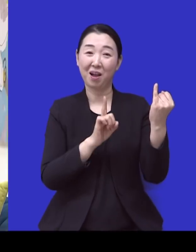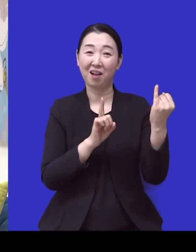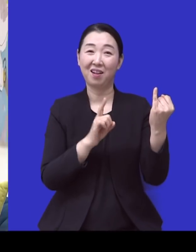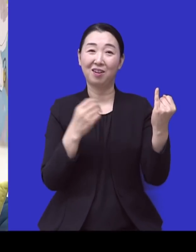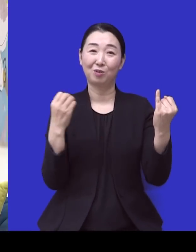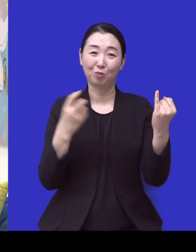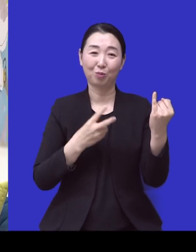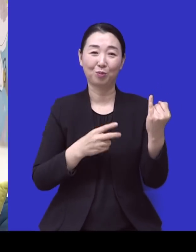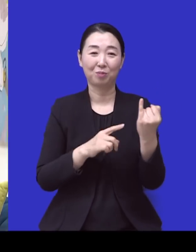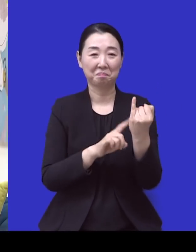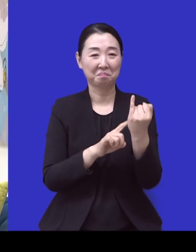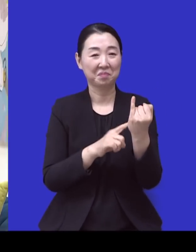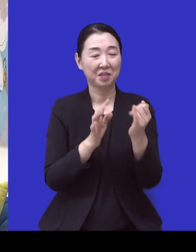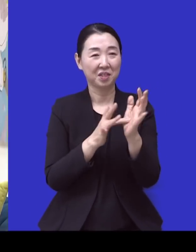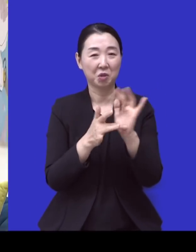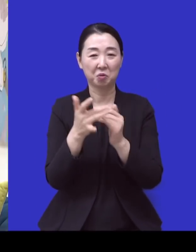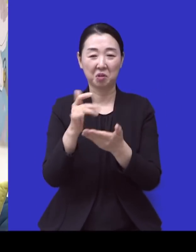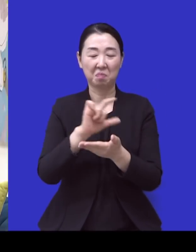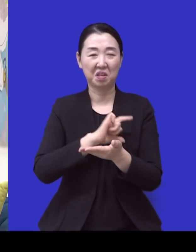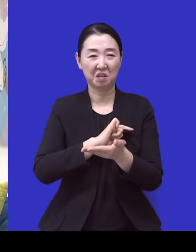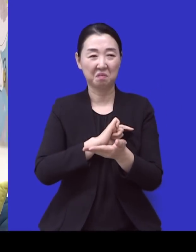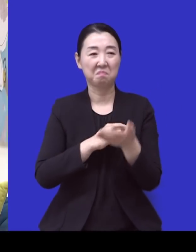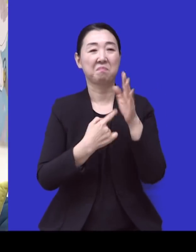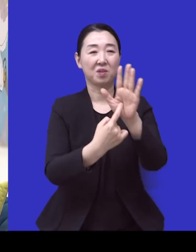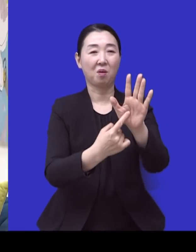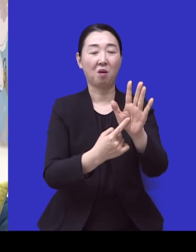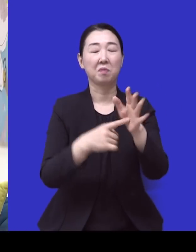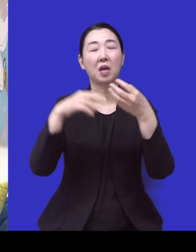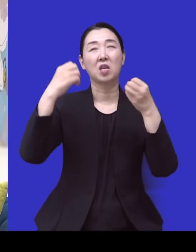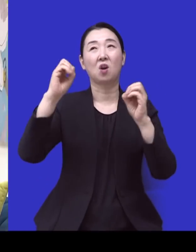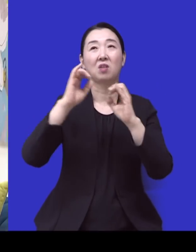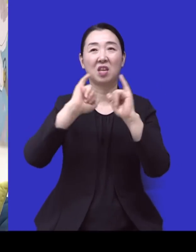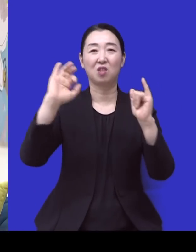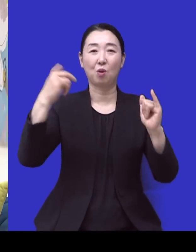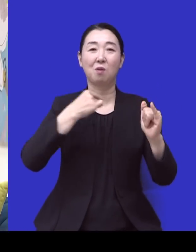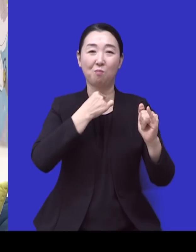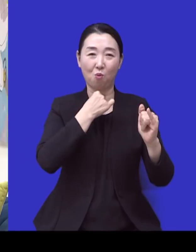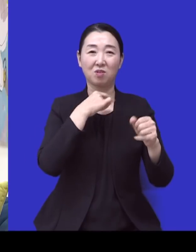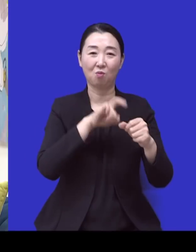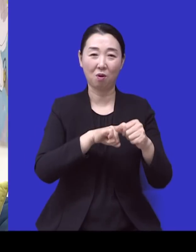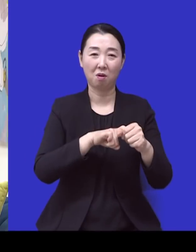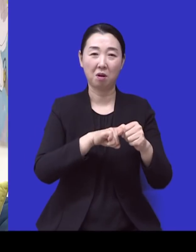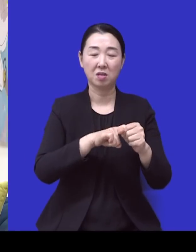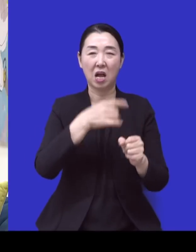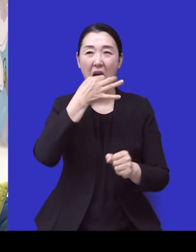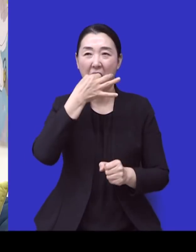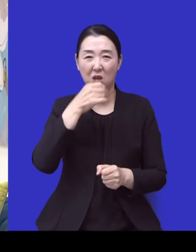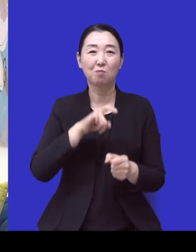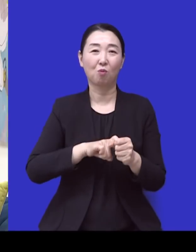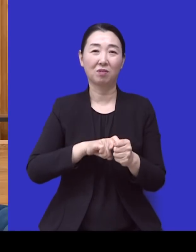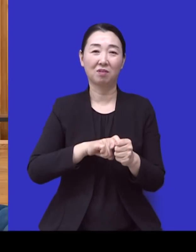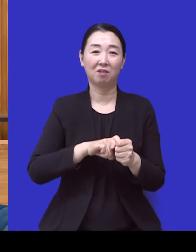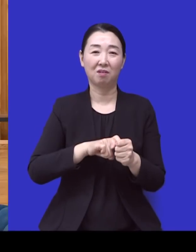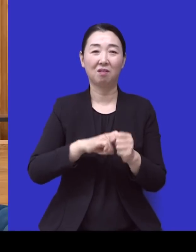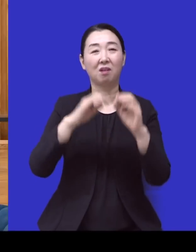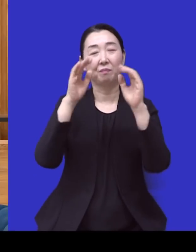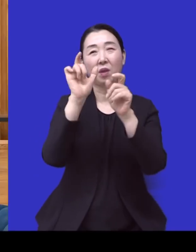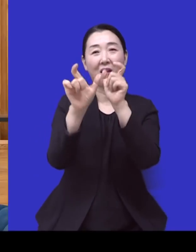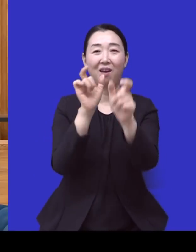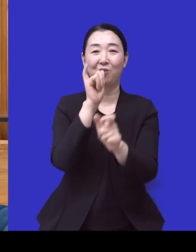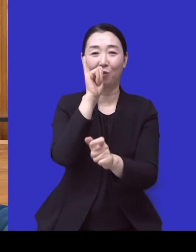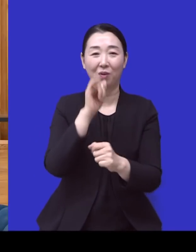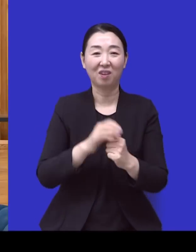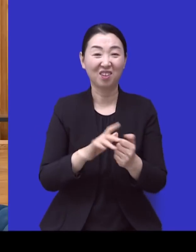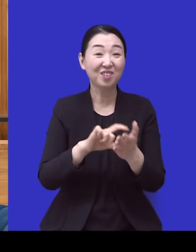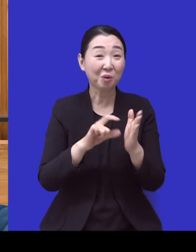교만해졌다라든지 아니면 예수님의 이름을 앞세워서 자기가 연예인이 되려고 한다, 자기가 사리사욕 채우려고 한다 이런 내용이